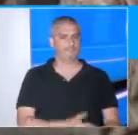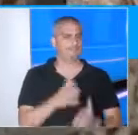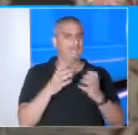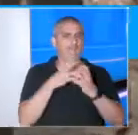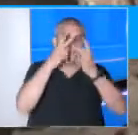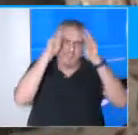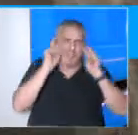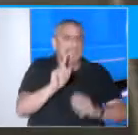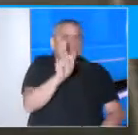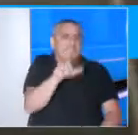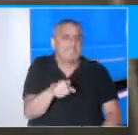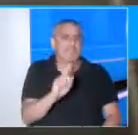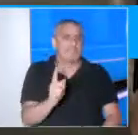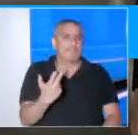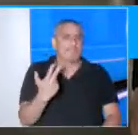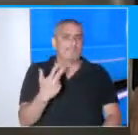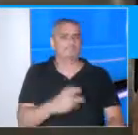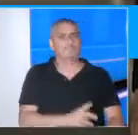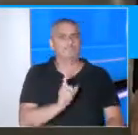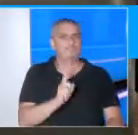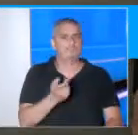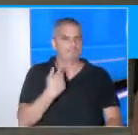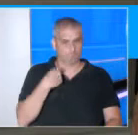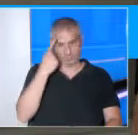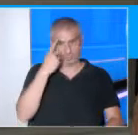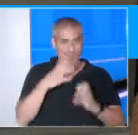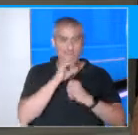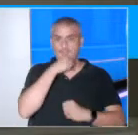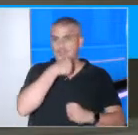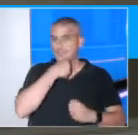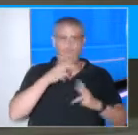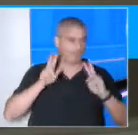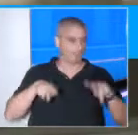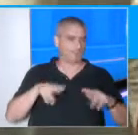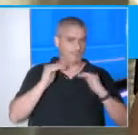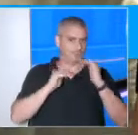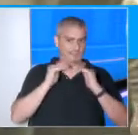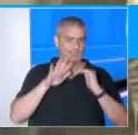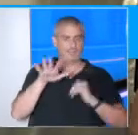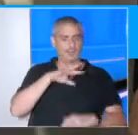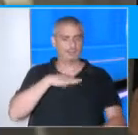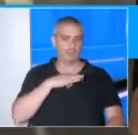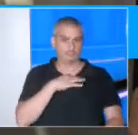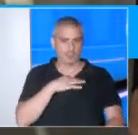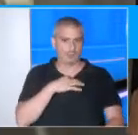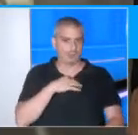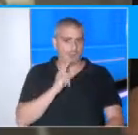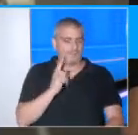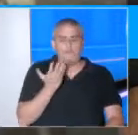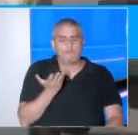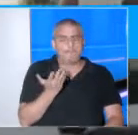העם האפגני. מי הם העם האפגני? מה... אנחנו יודעים שזה עם עתיק באופן יחסי גם לאזור שלנו,